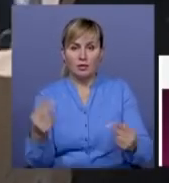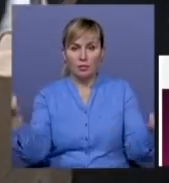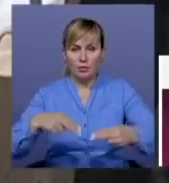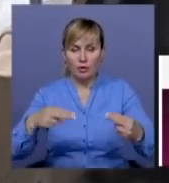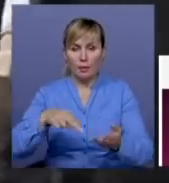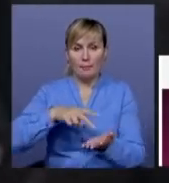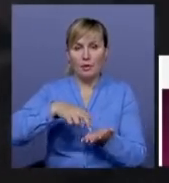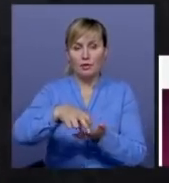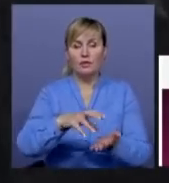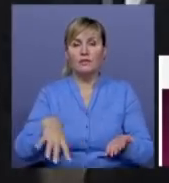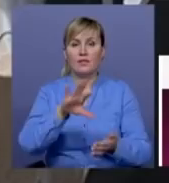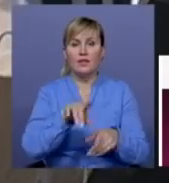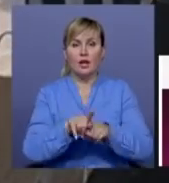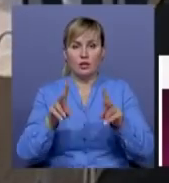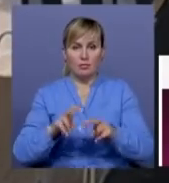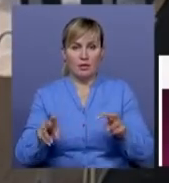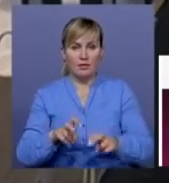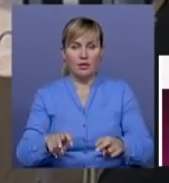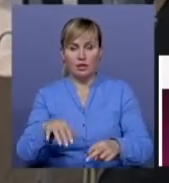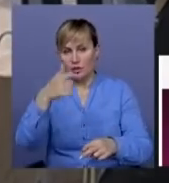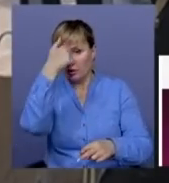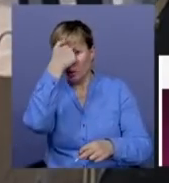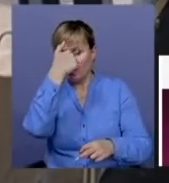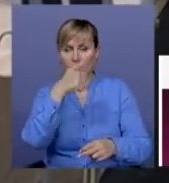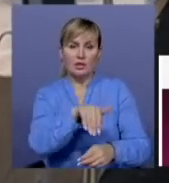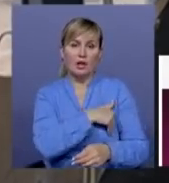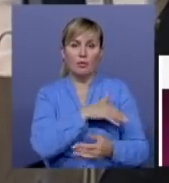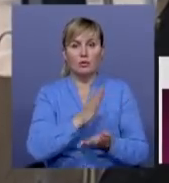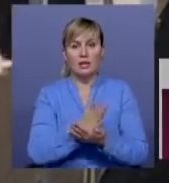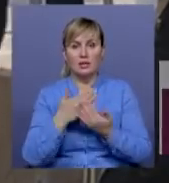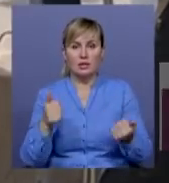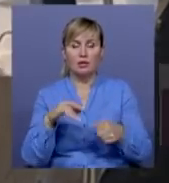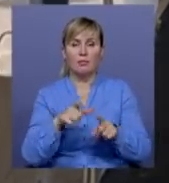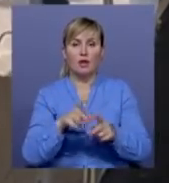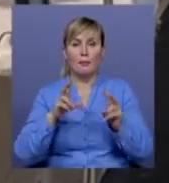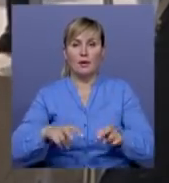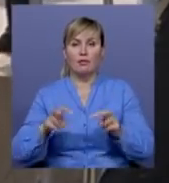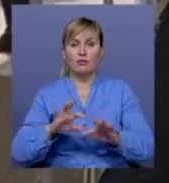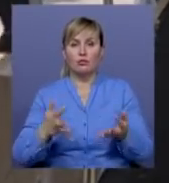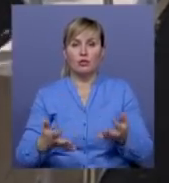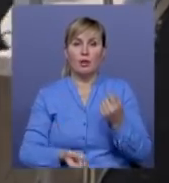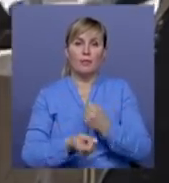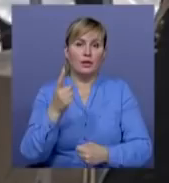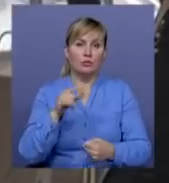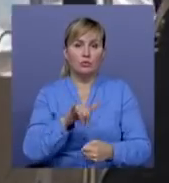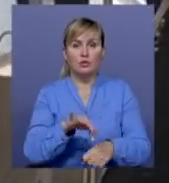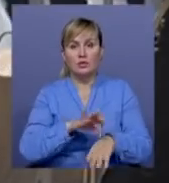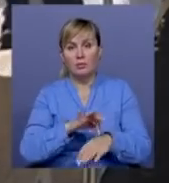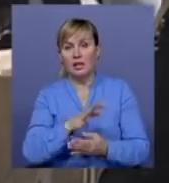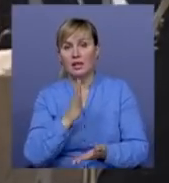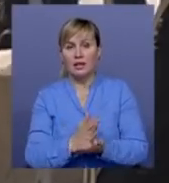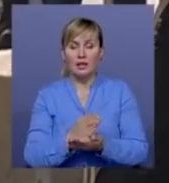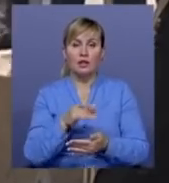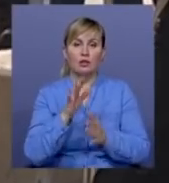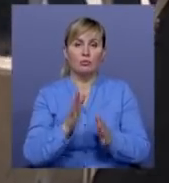пешком. Всех их также проверяют на наличие температуры при помощи тепловизоров. По словам проверяющих, в случае обнаружения у них симптомов заболевания,